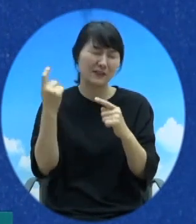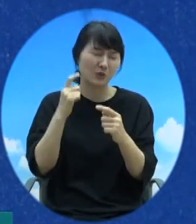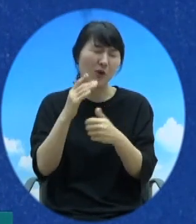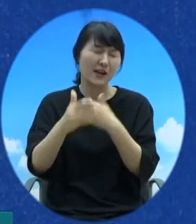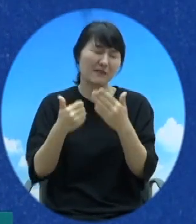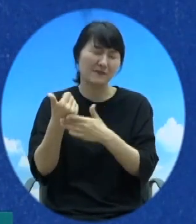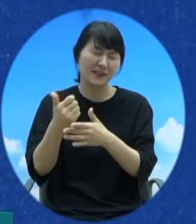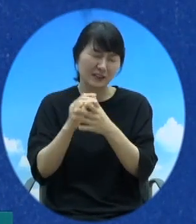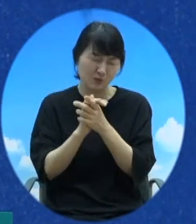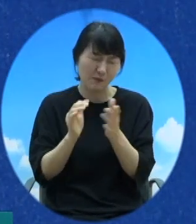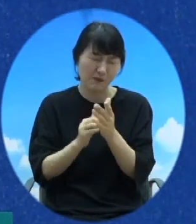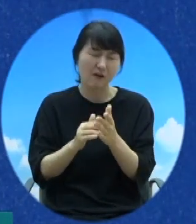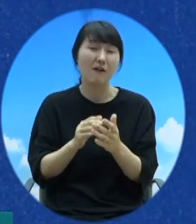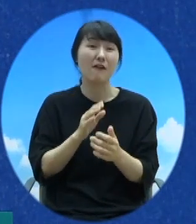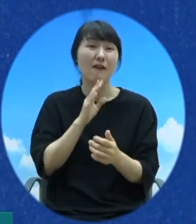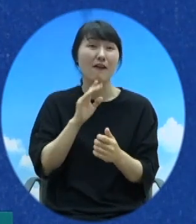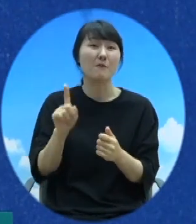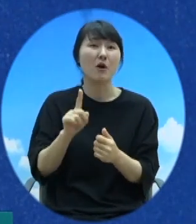하나님, 그렇습니다.